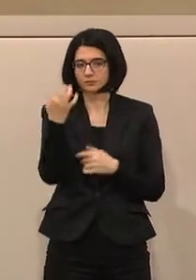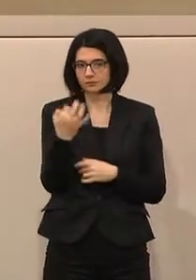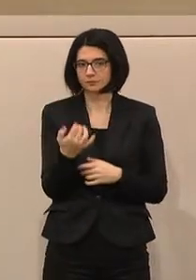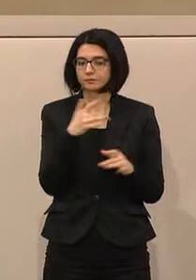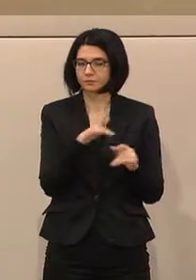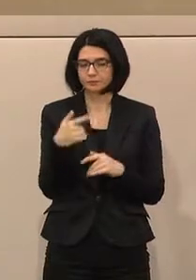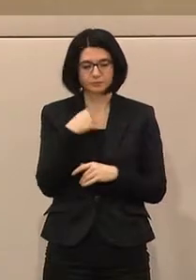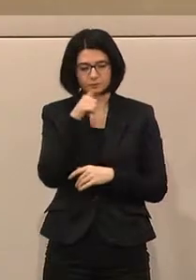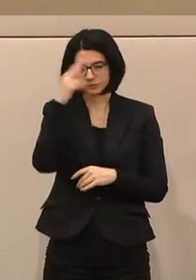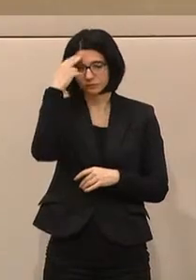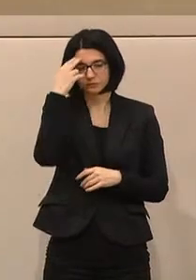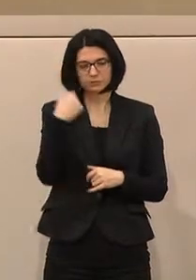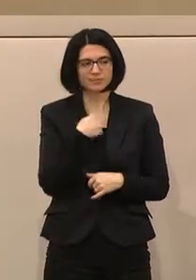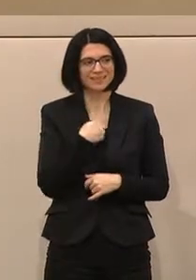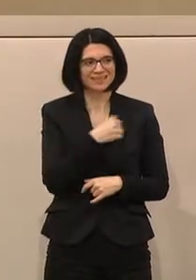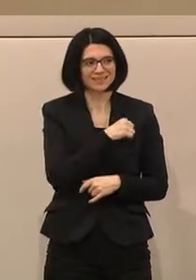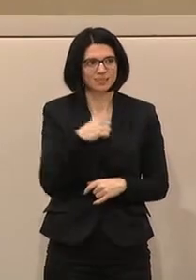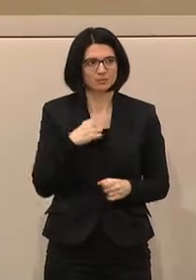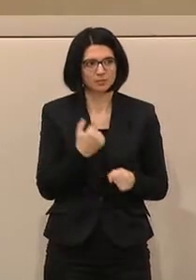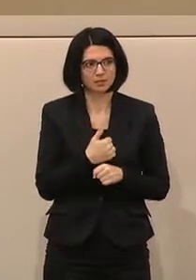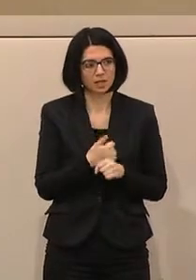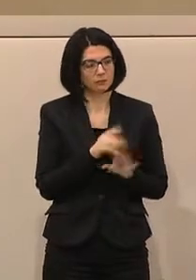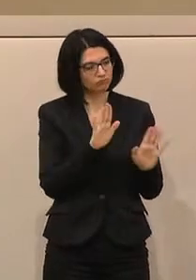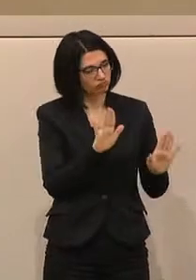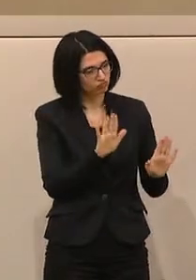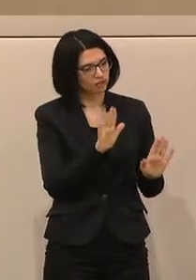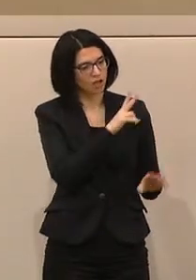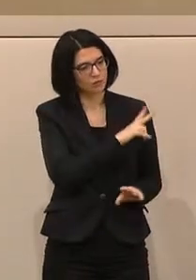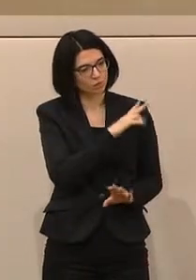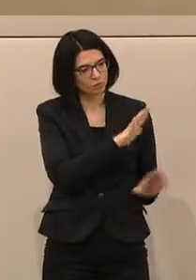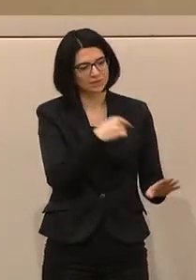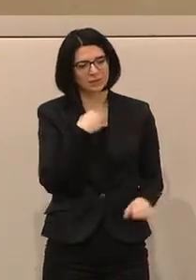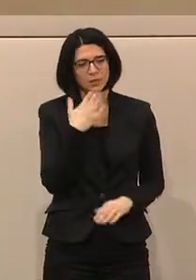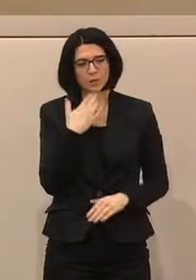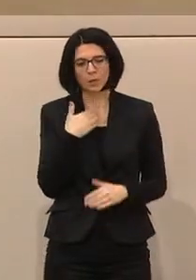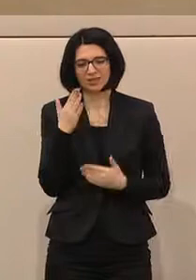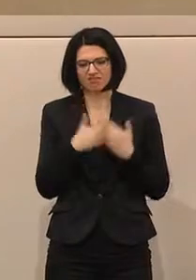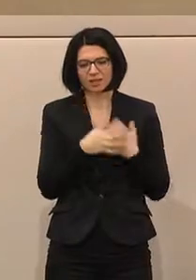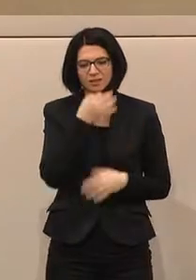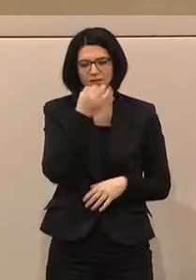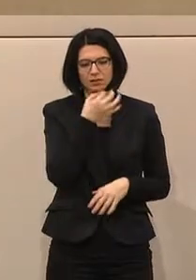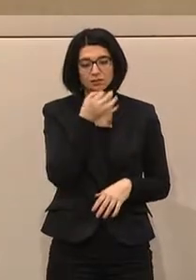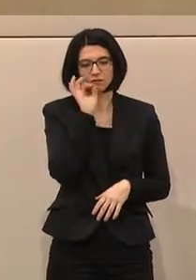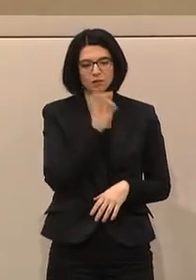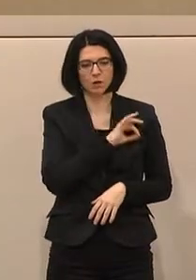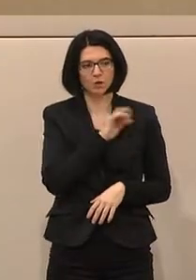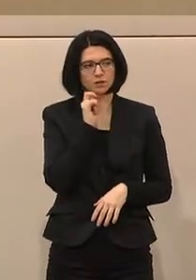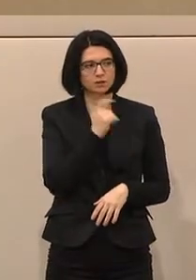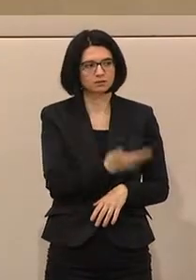selbst als, dazu komme ich ja, das möchte ich Ihnen gerade, lassen Sie mich meine Ausführungen beenden, Frau